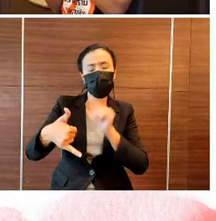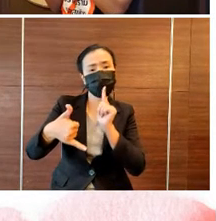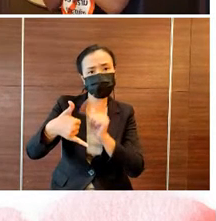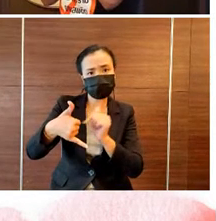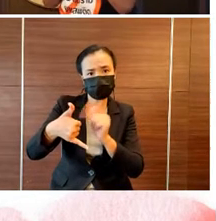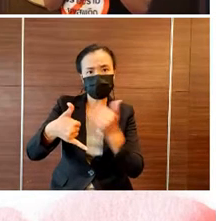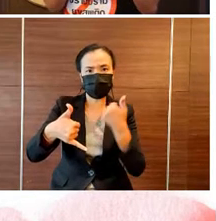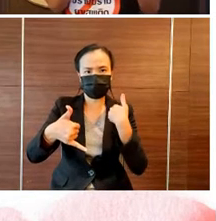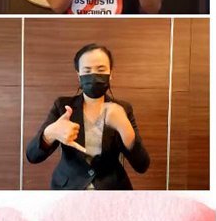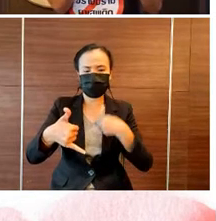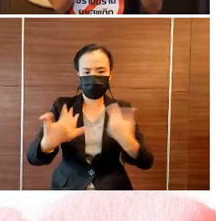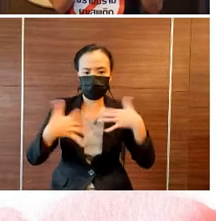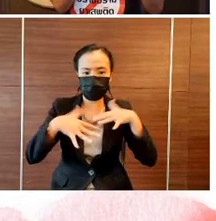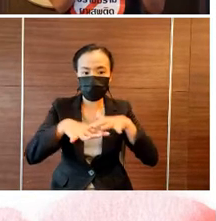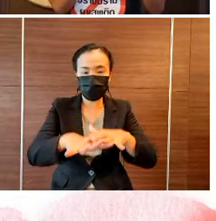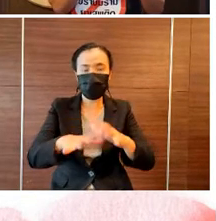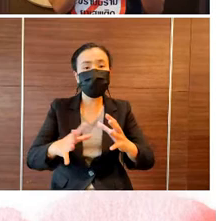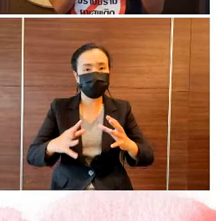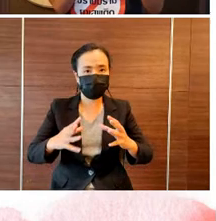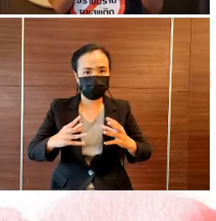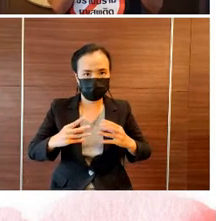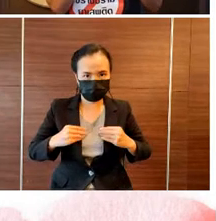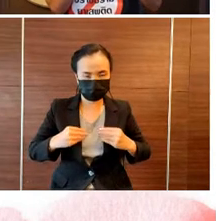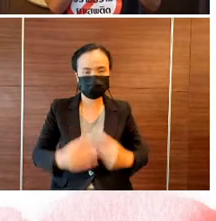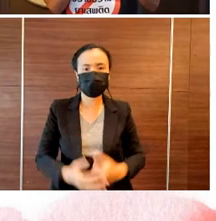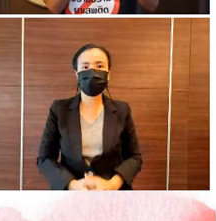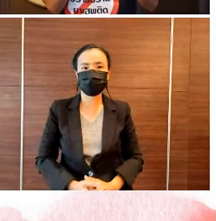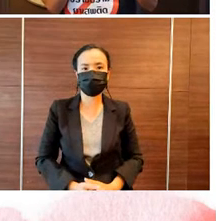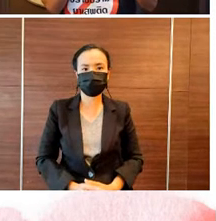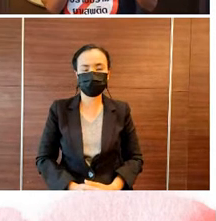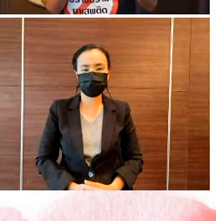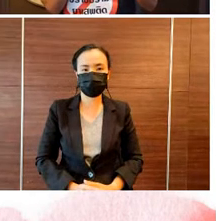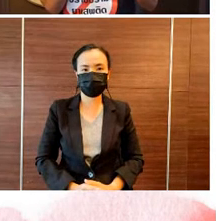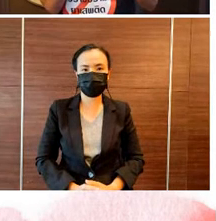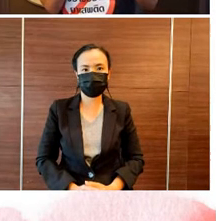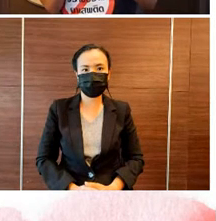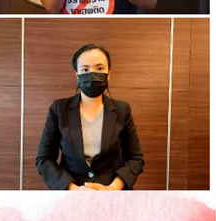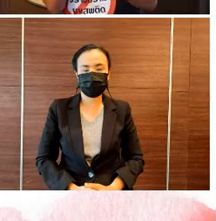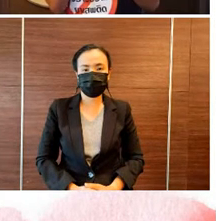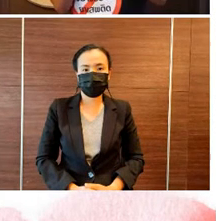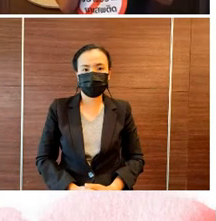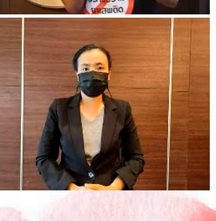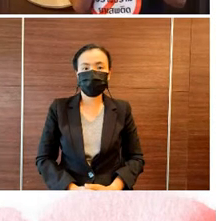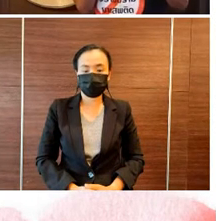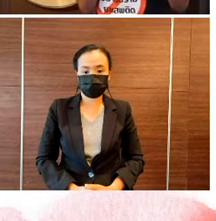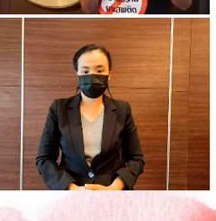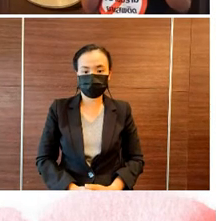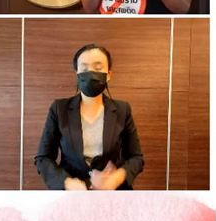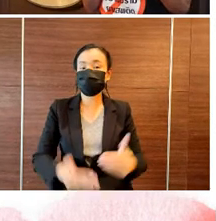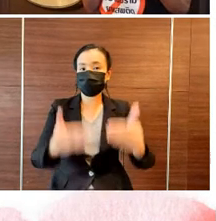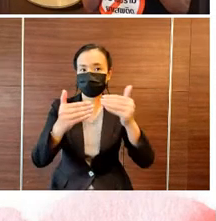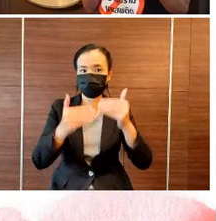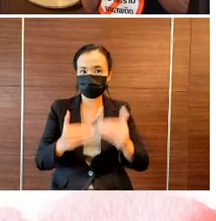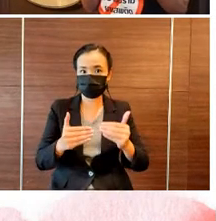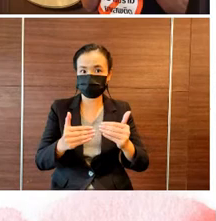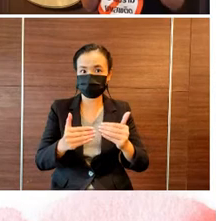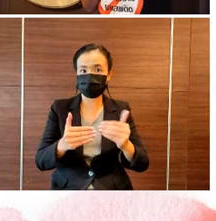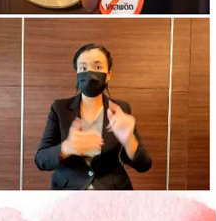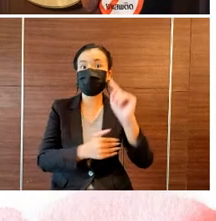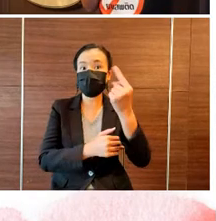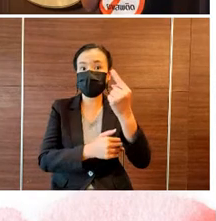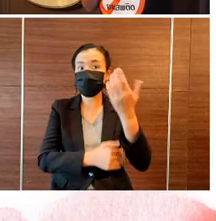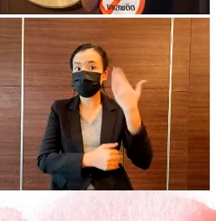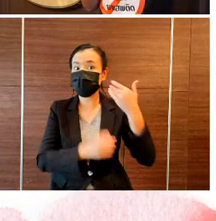งจะมีตัวตนเราถึงจะได้รับการยอมรับนะคะงั้นกลับมาอีกดอกไม้ของจ๋ากลับมาอีกนะเ